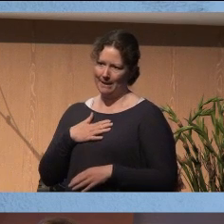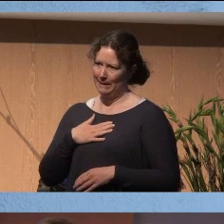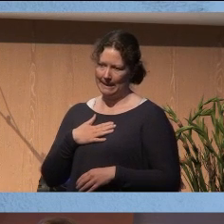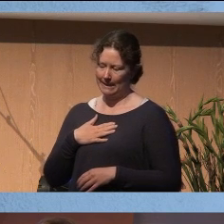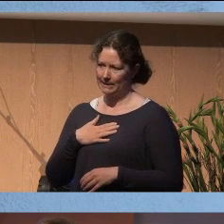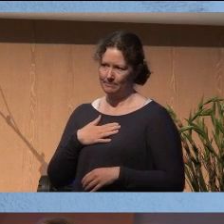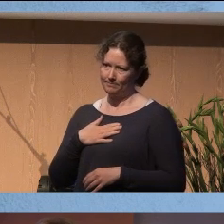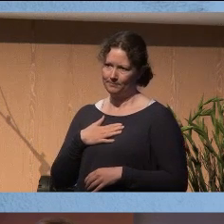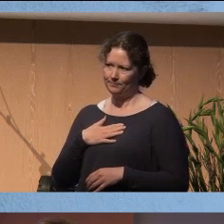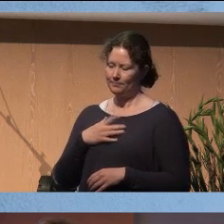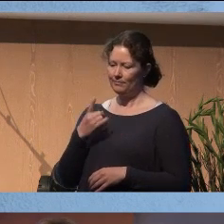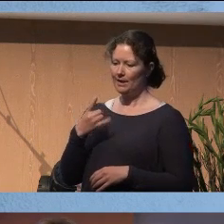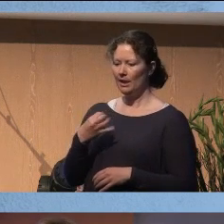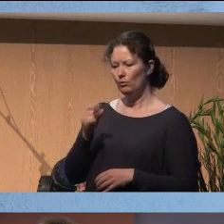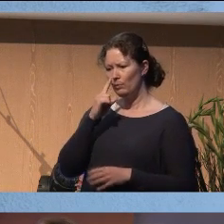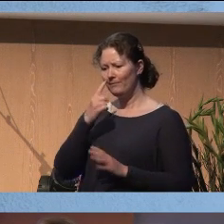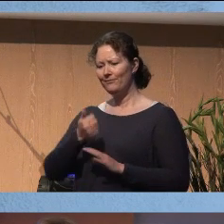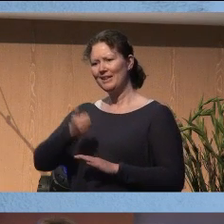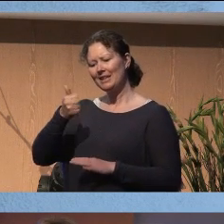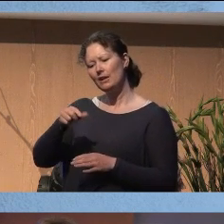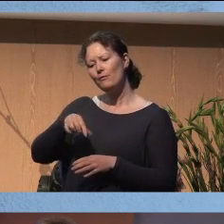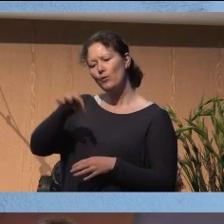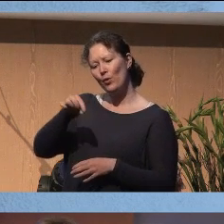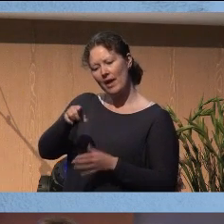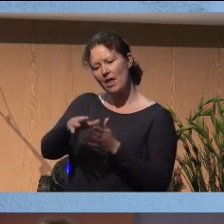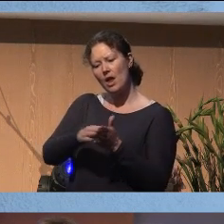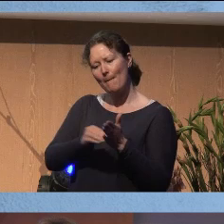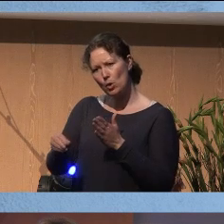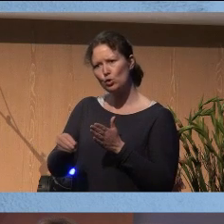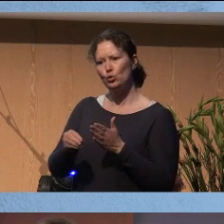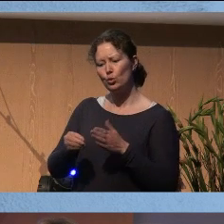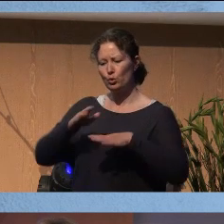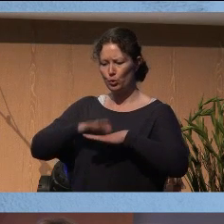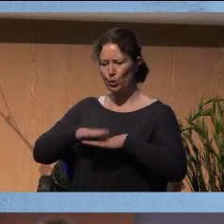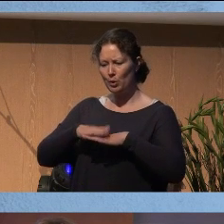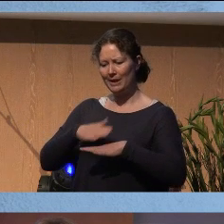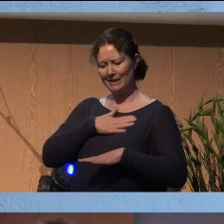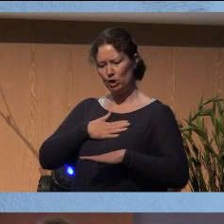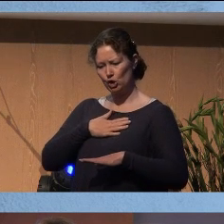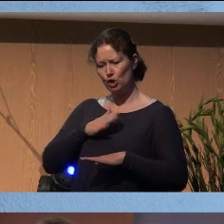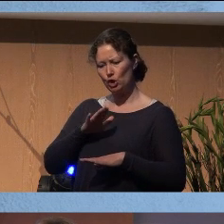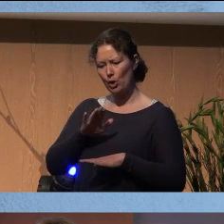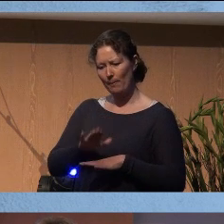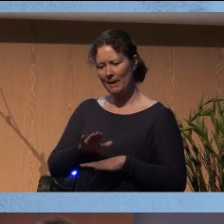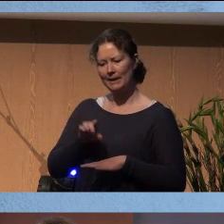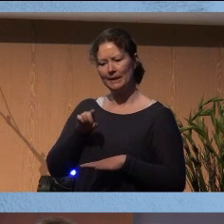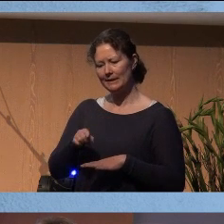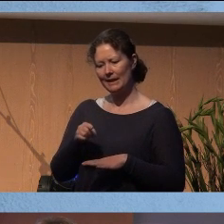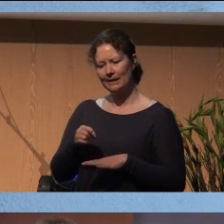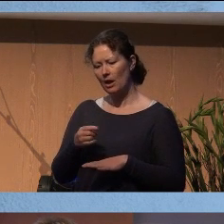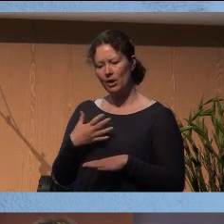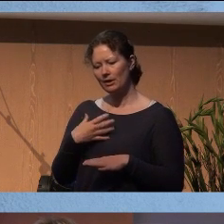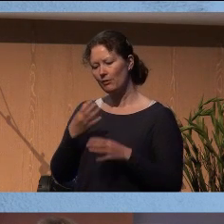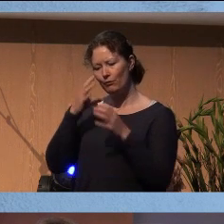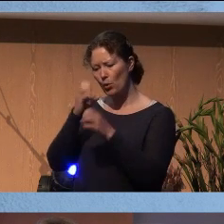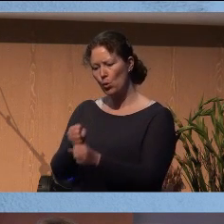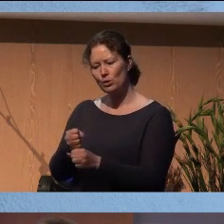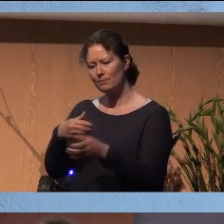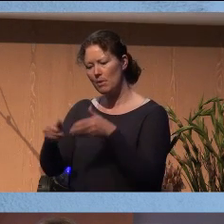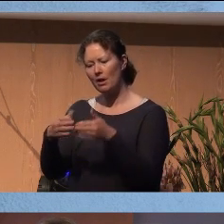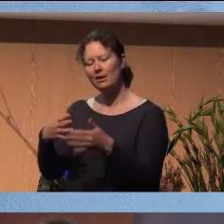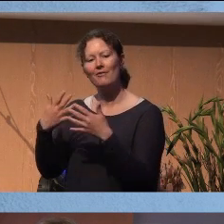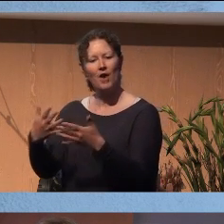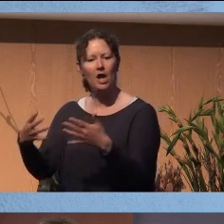Et av de viktige funnene I rapporten at den grunnleggende sykdommen ikke tillegges vekt I behandlingen av